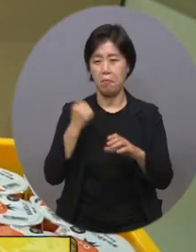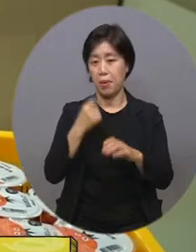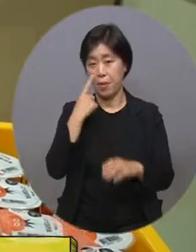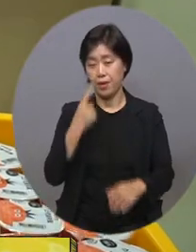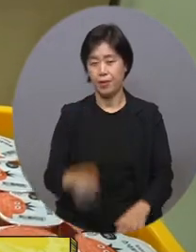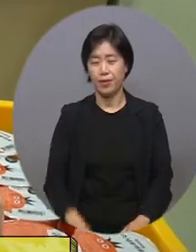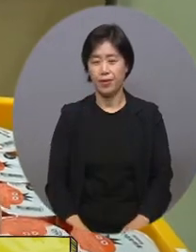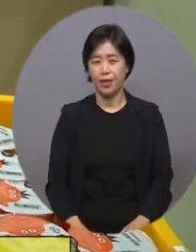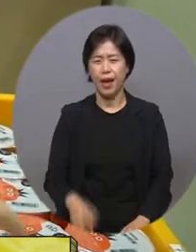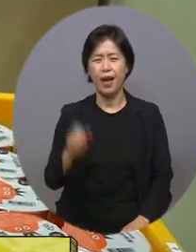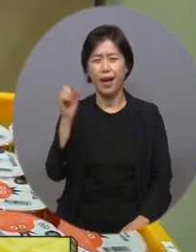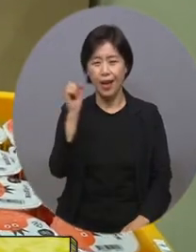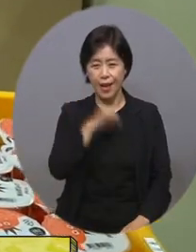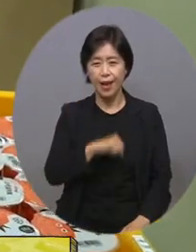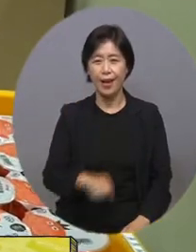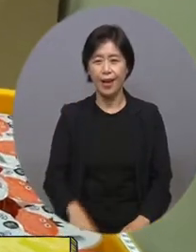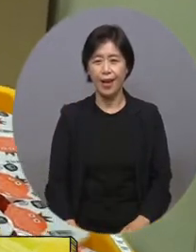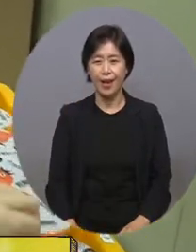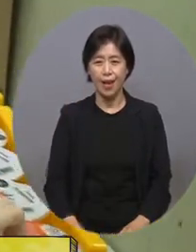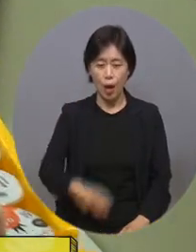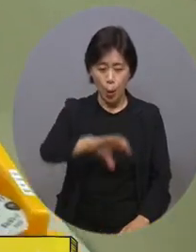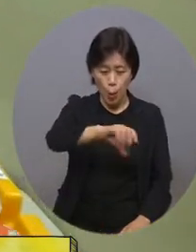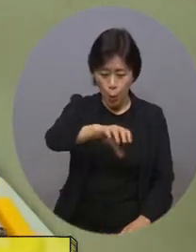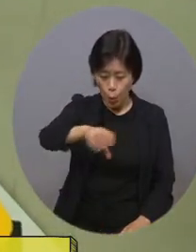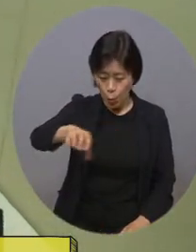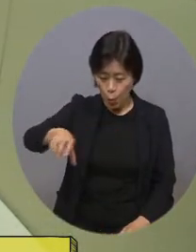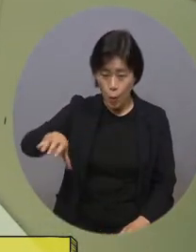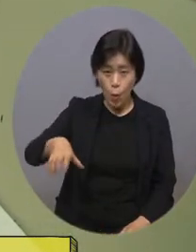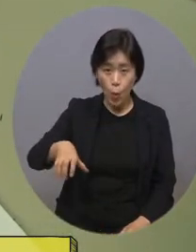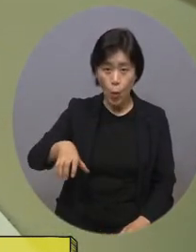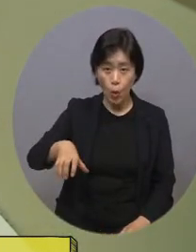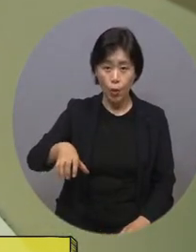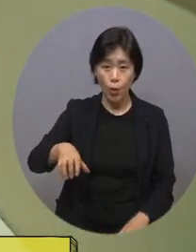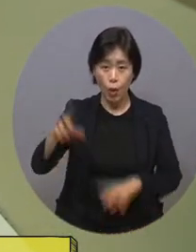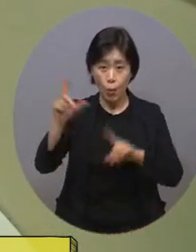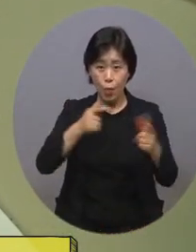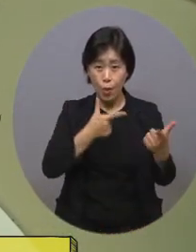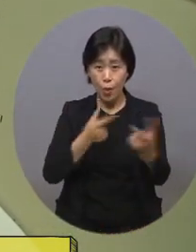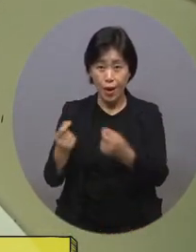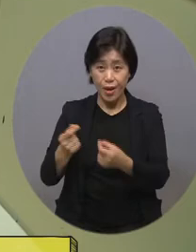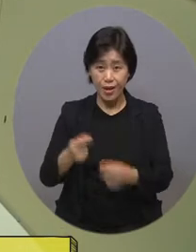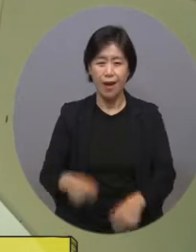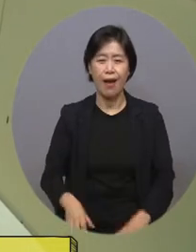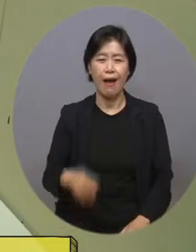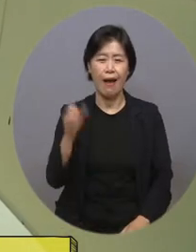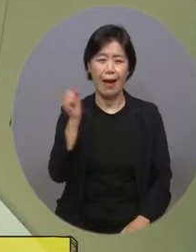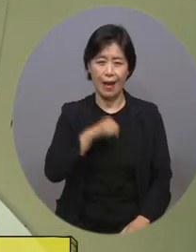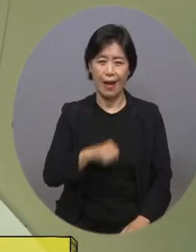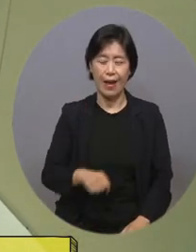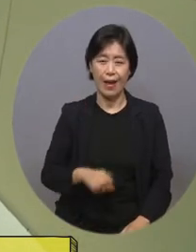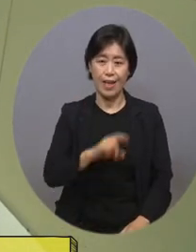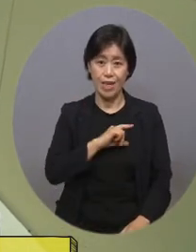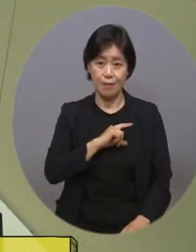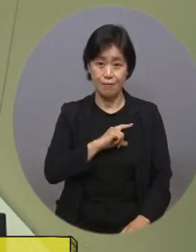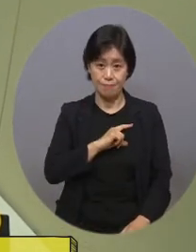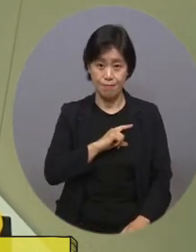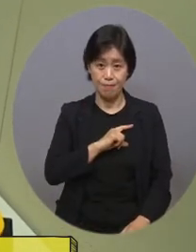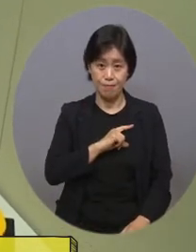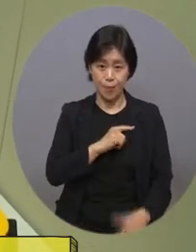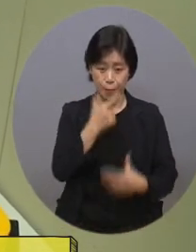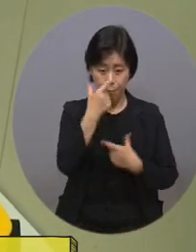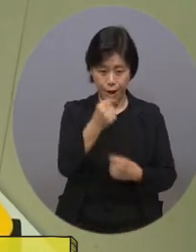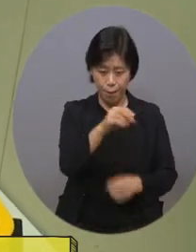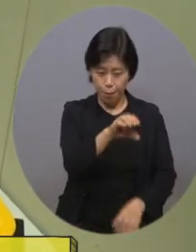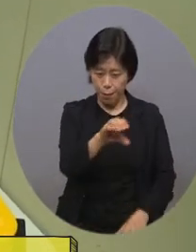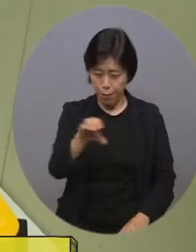아, 이거를 지금 자 이렇게 돌리고 계시는 거네요. 그쵸? 스낵 토마토가 앞으로 오게끔 저도